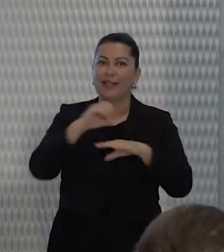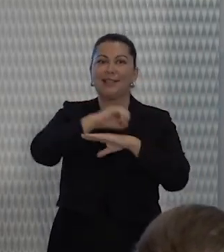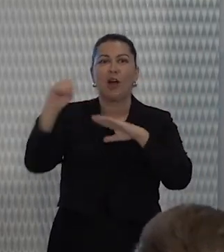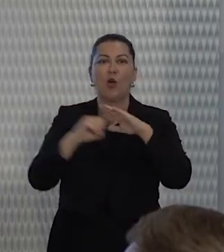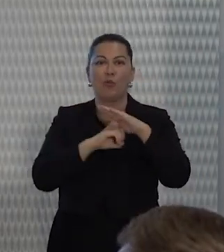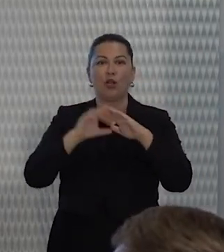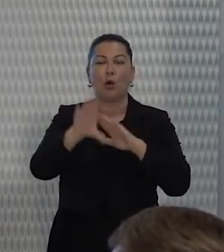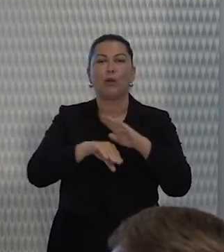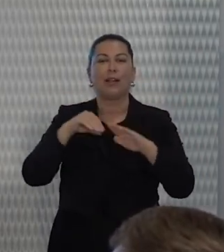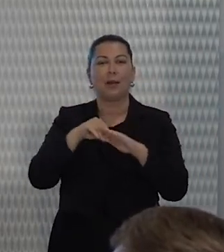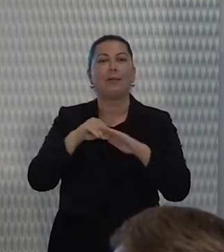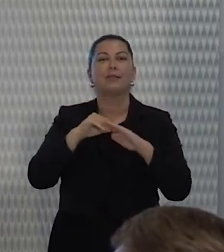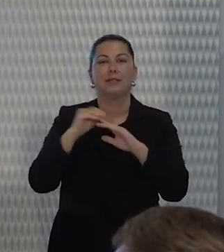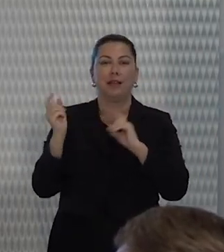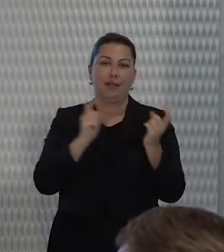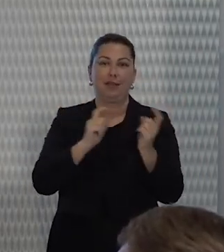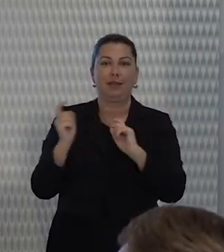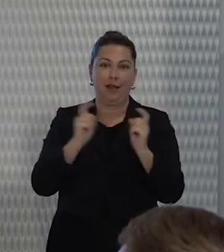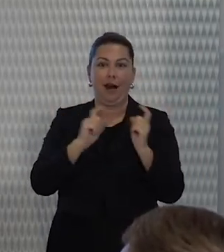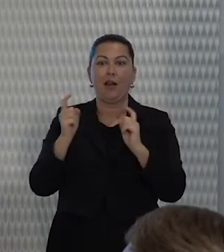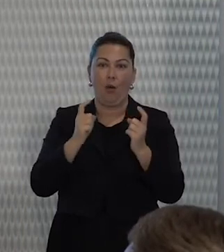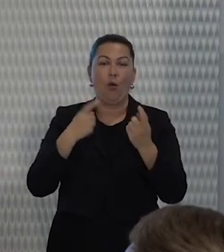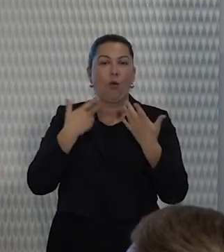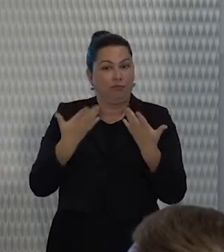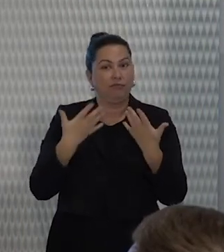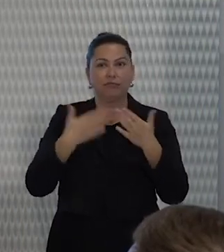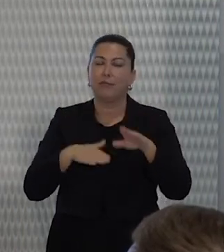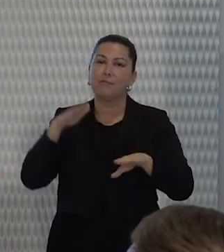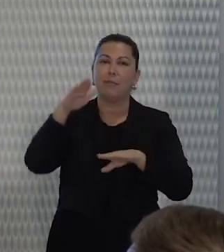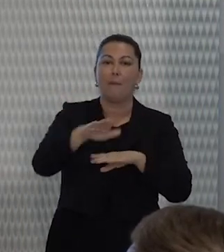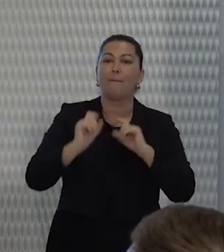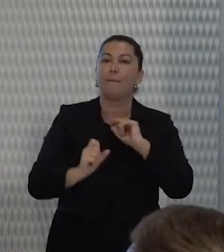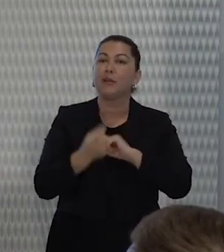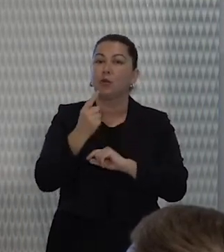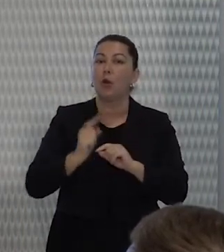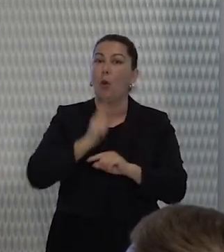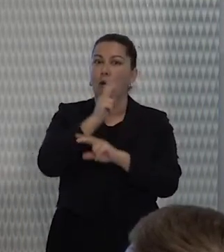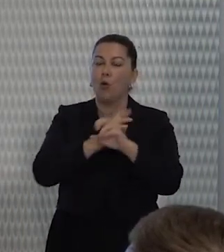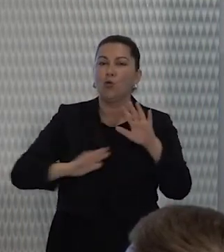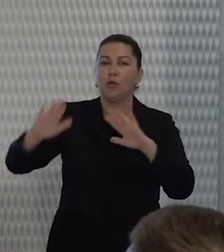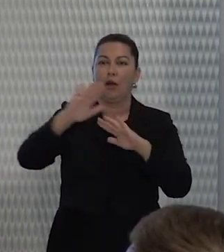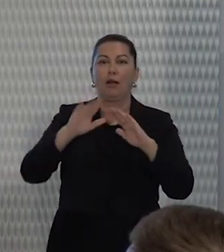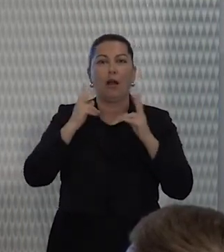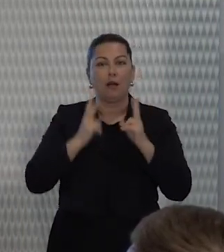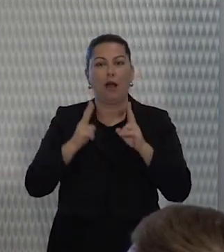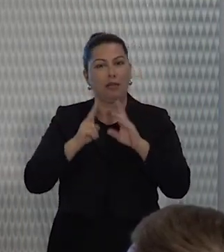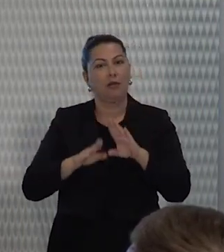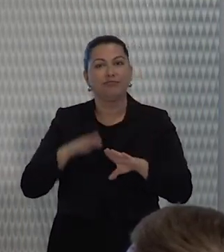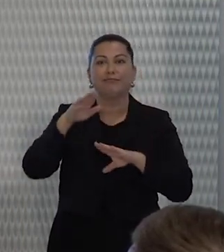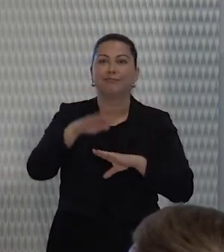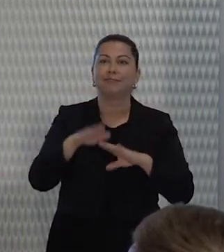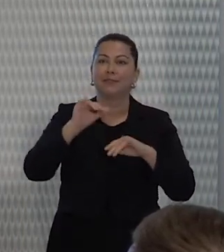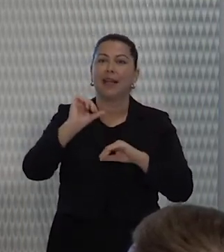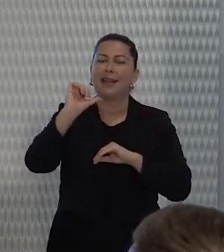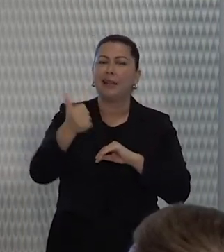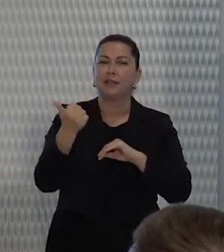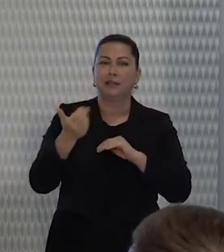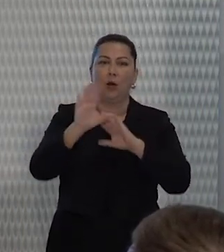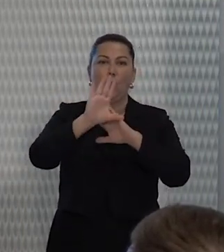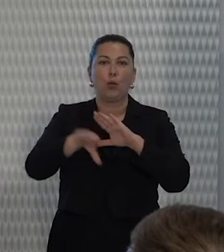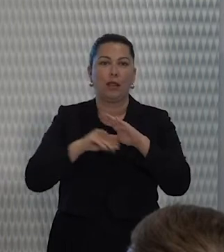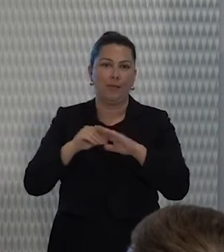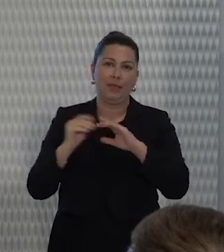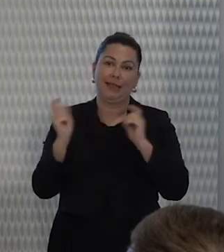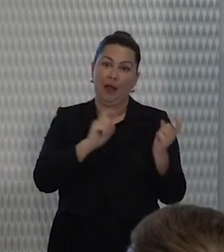Project Unternehmensdialog in der Geschichte der Unternehmensdialoge, vor allem auch in Oberösterreich, begehen können. Einer der ersten Unternehmensdialoge war